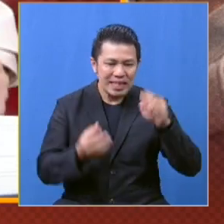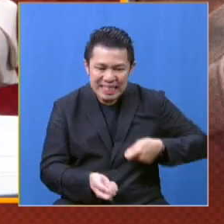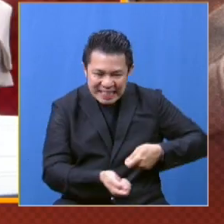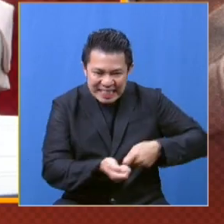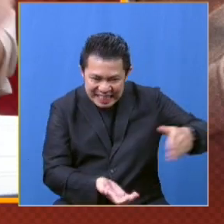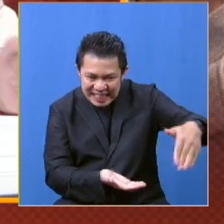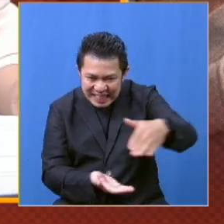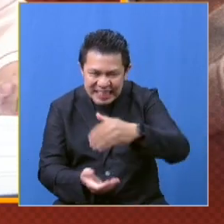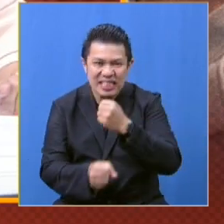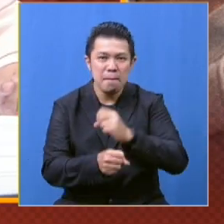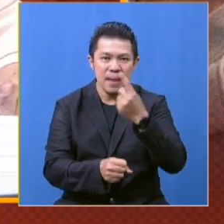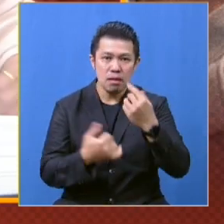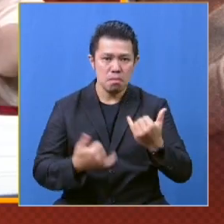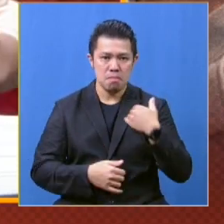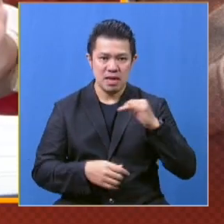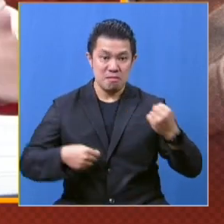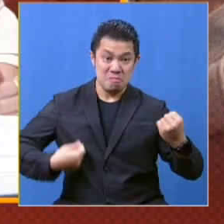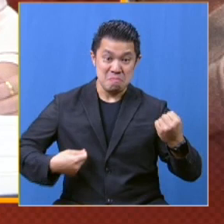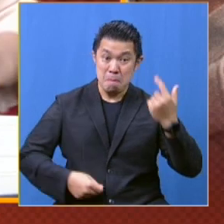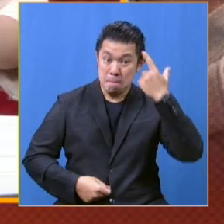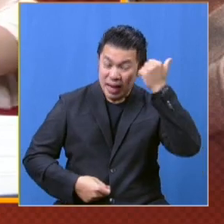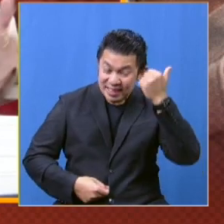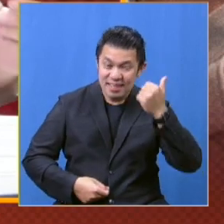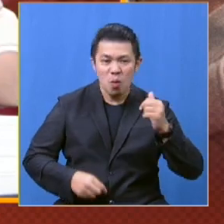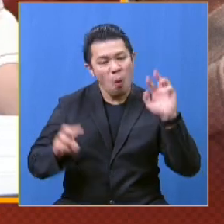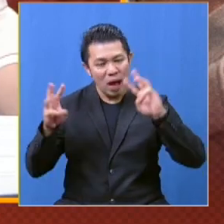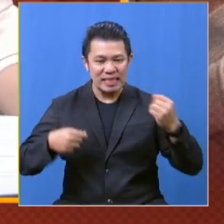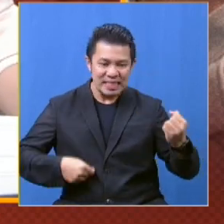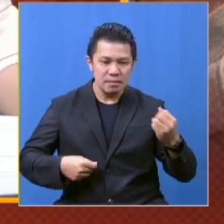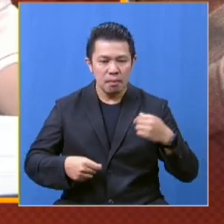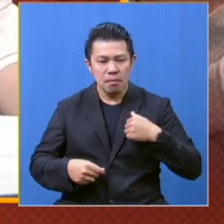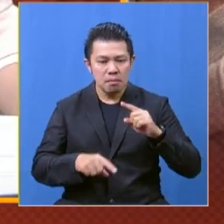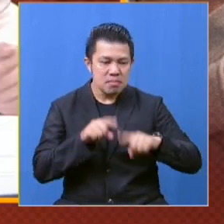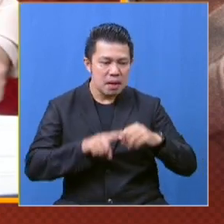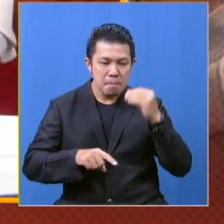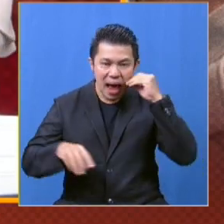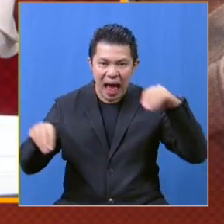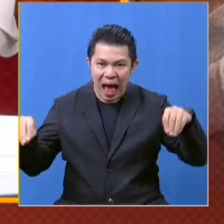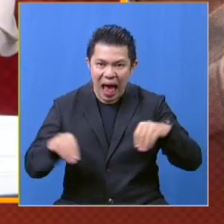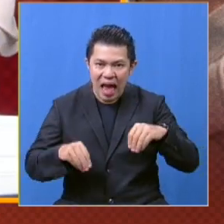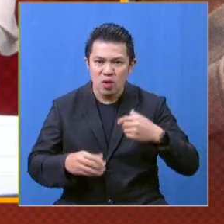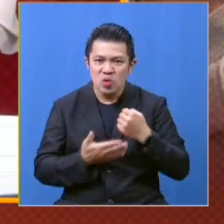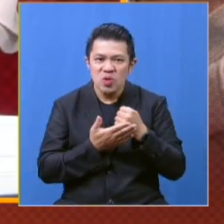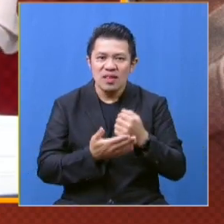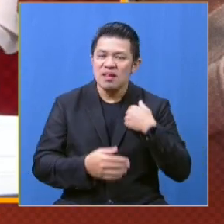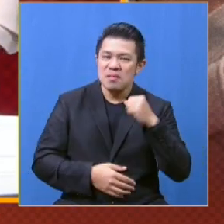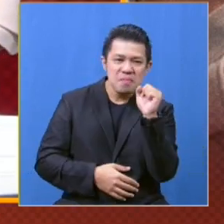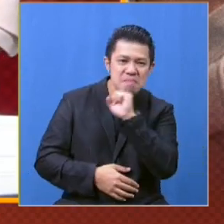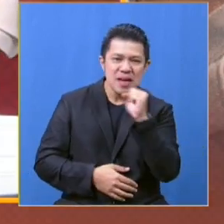นค่ะมีความสามารถในด้านดนตรีก็เลยเล่นดนตรีแล้วก็ให้เพื่อนบ้านได้ร่วมฟังเลยค่ะ